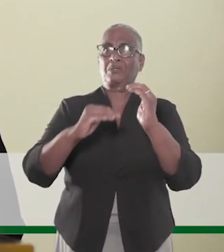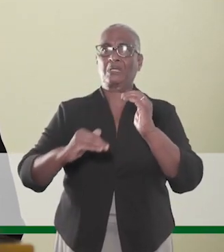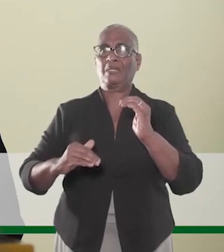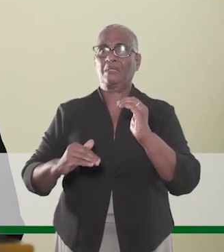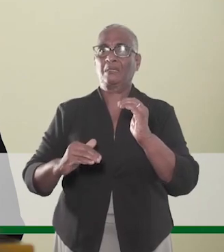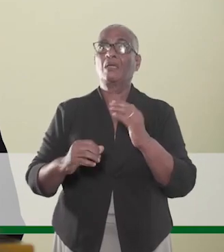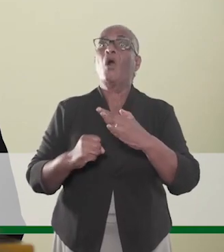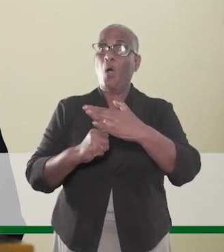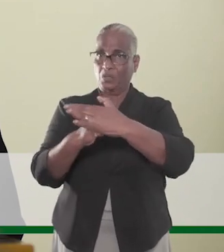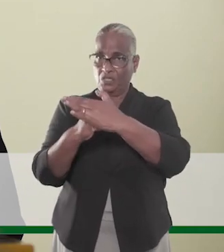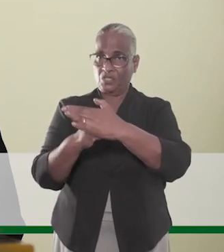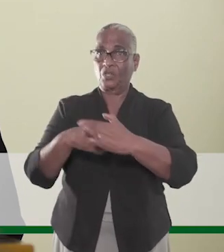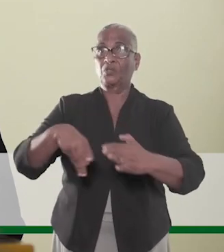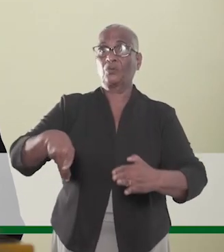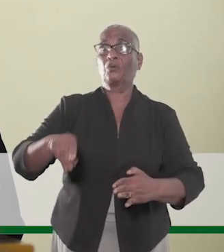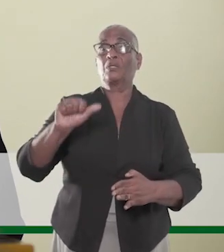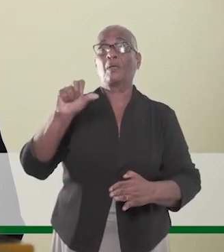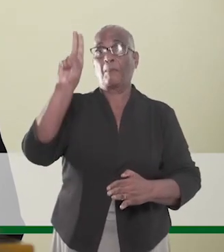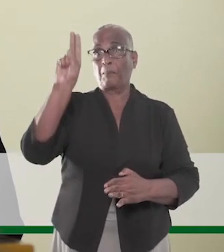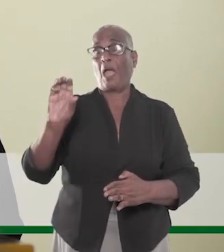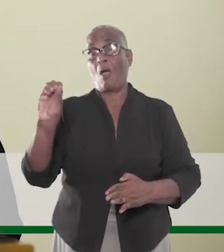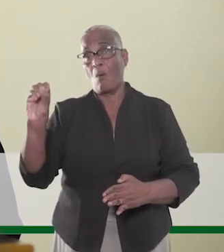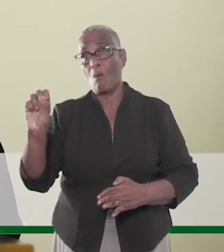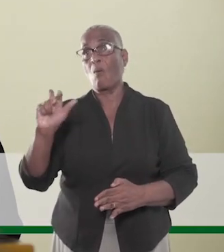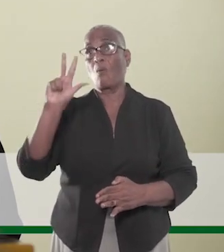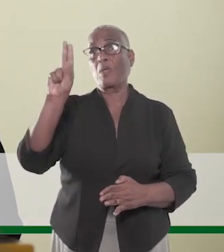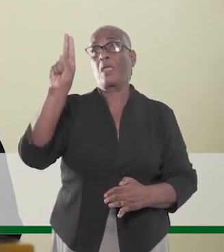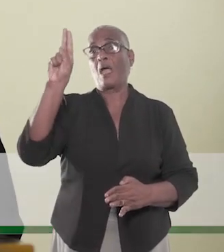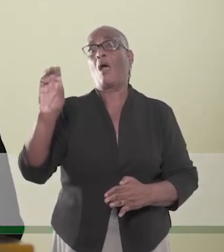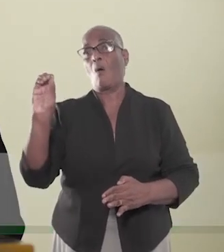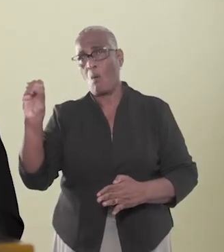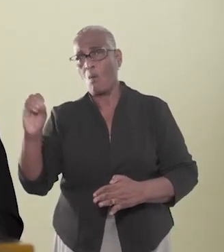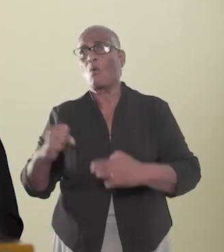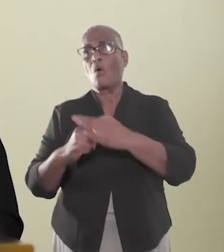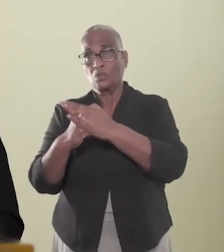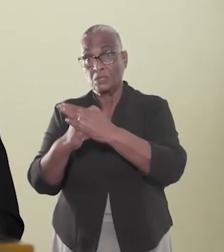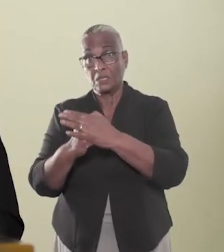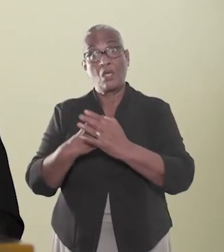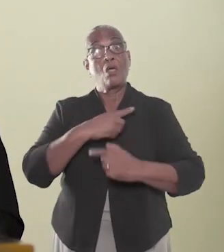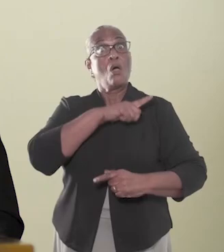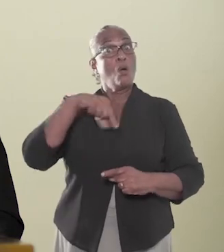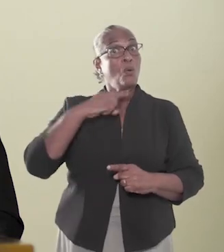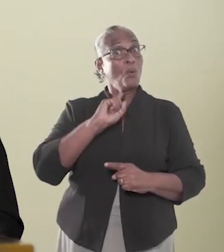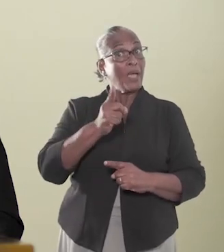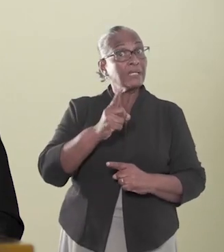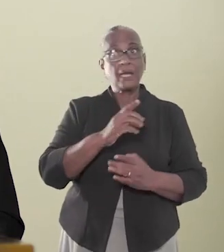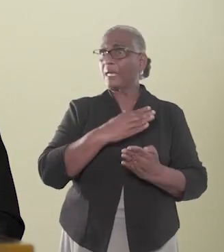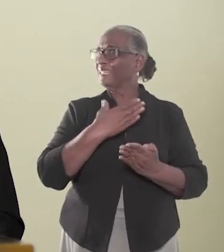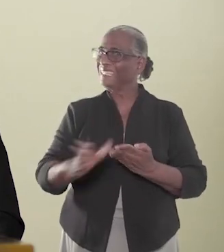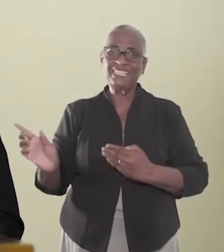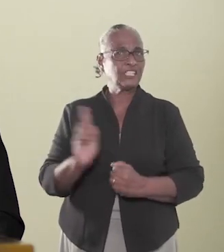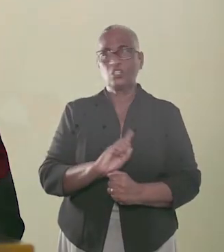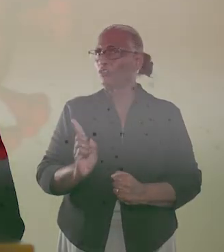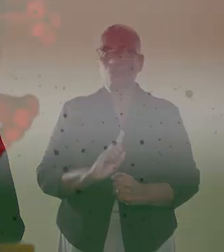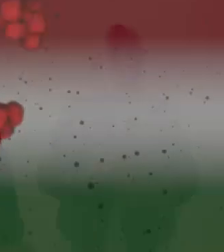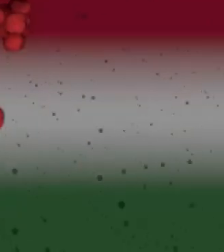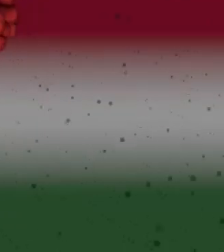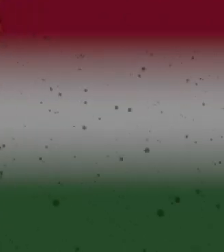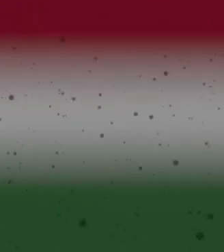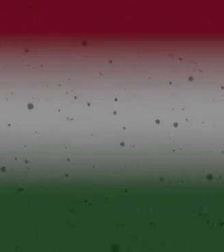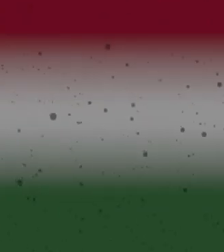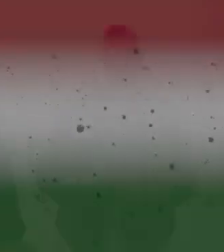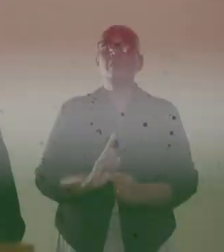60%. Ondersteund door de PAHO en de WHO wezen wij dergelijke voorstellen met klem af.